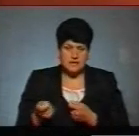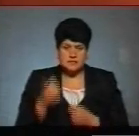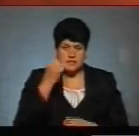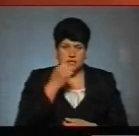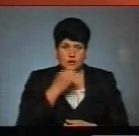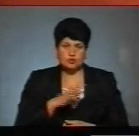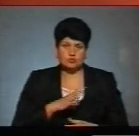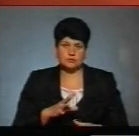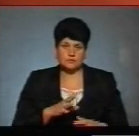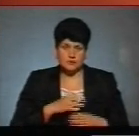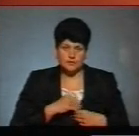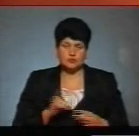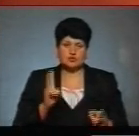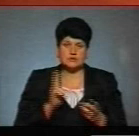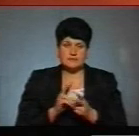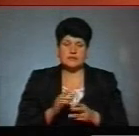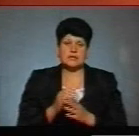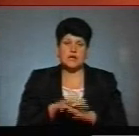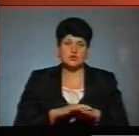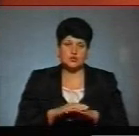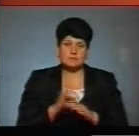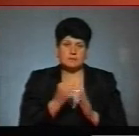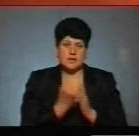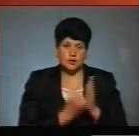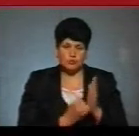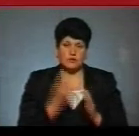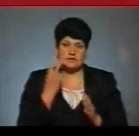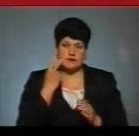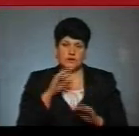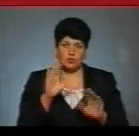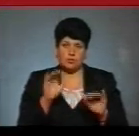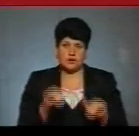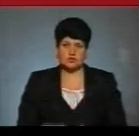Я вам дякую, що були з нами. Зустрінемося на Суспільному, як завжди. До побачення. До побачення.